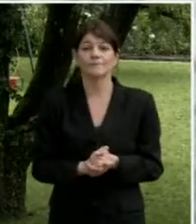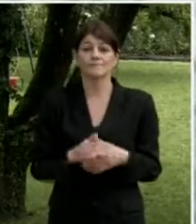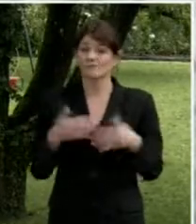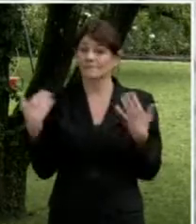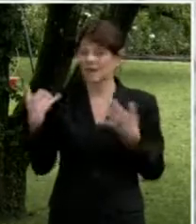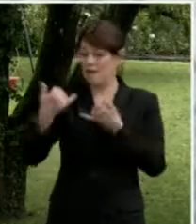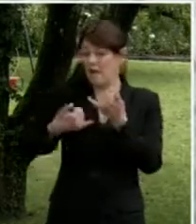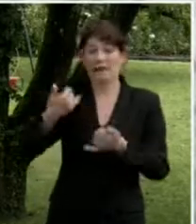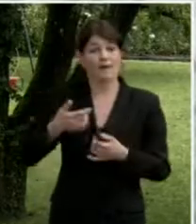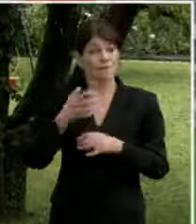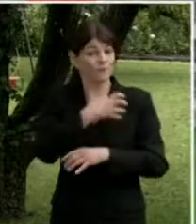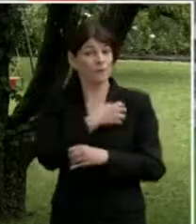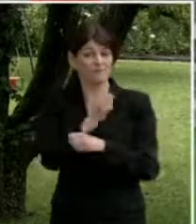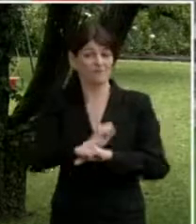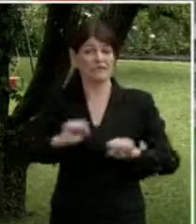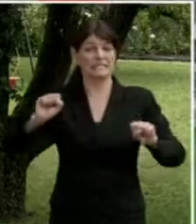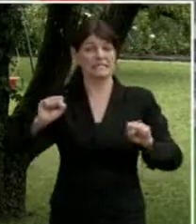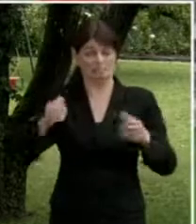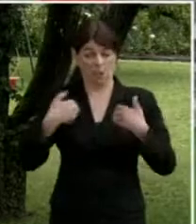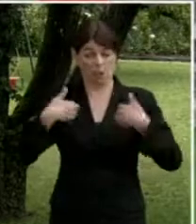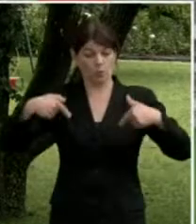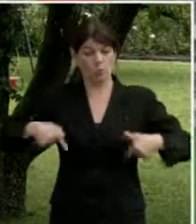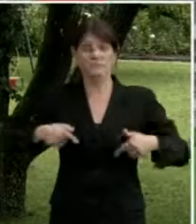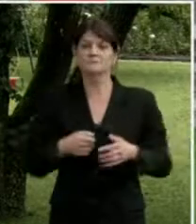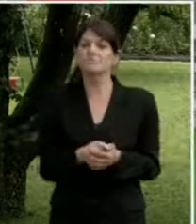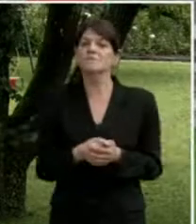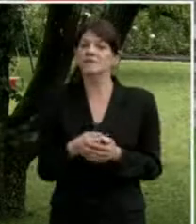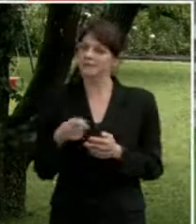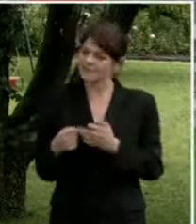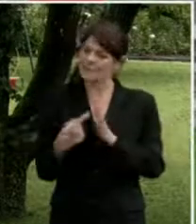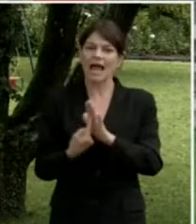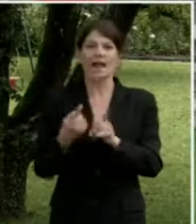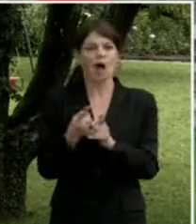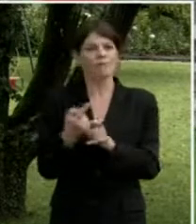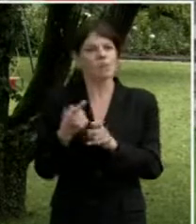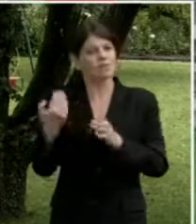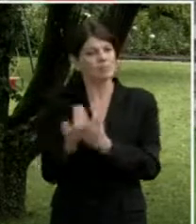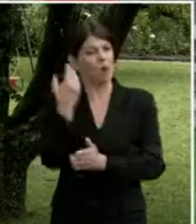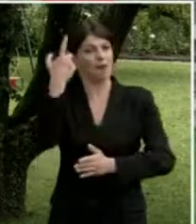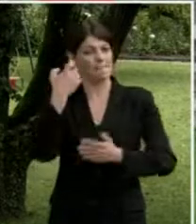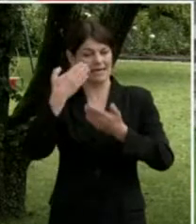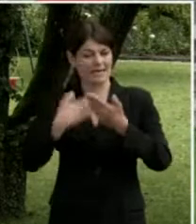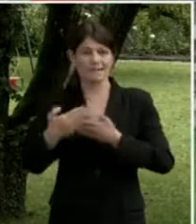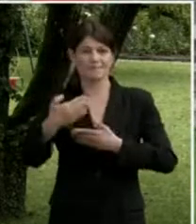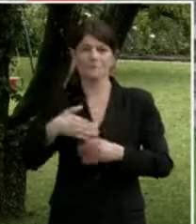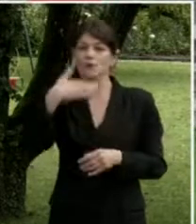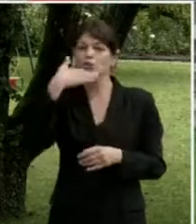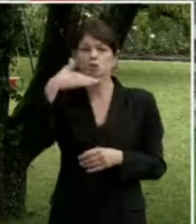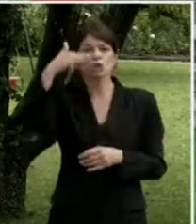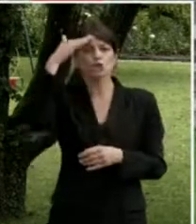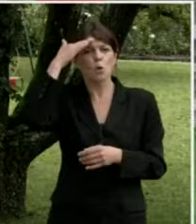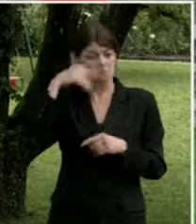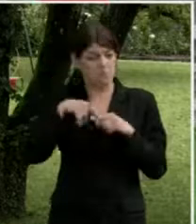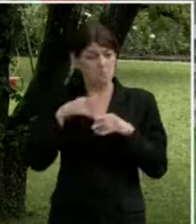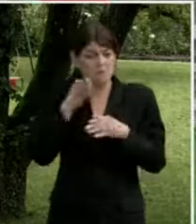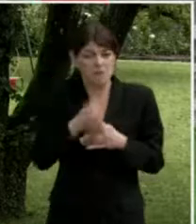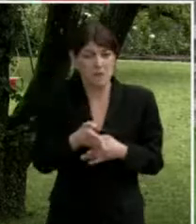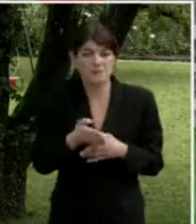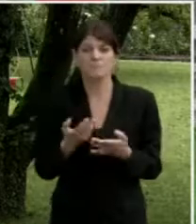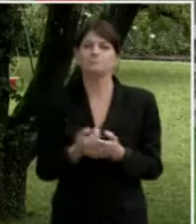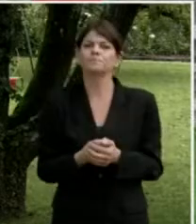Das jährliche Fürstenfest steht bei uns auch für Neubeginn. Der Sommer neigt sich dem Ende